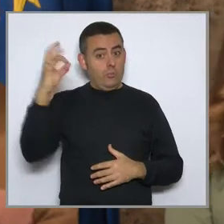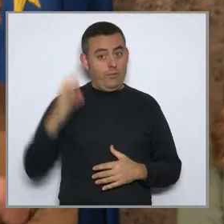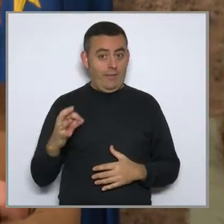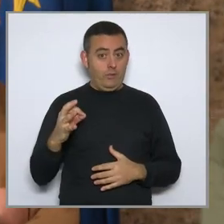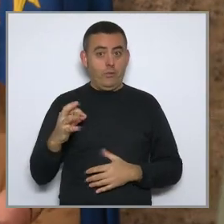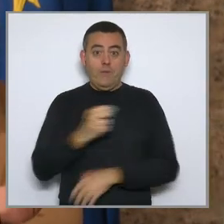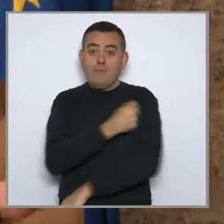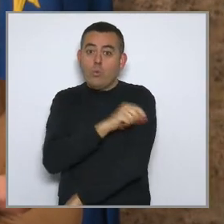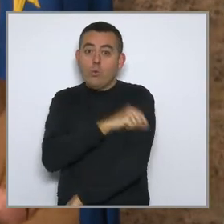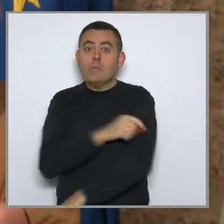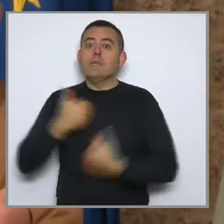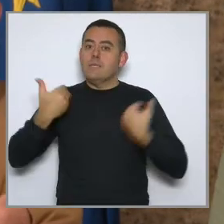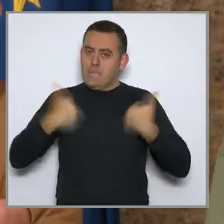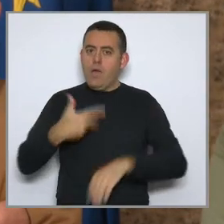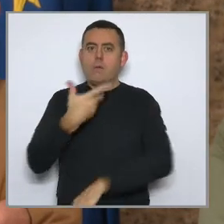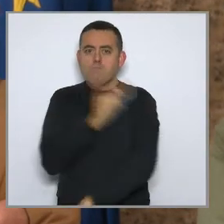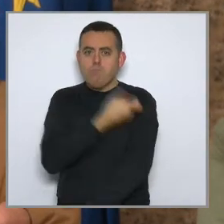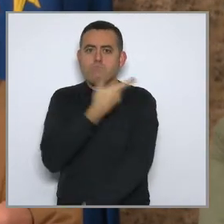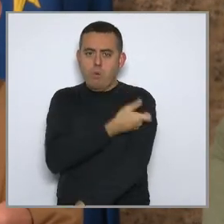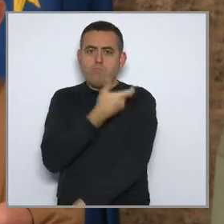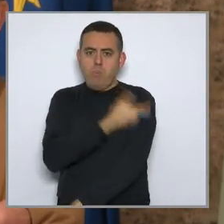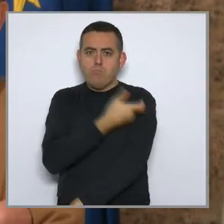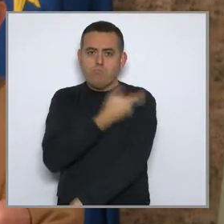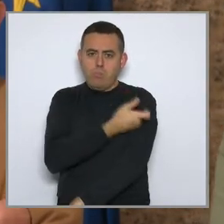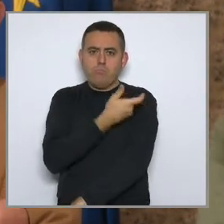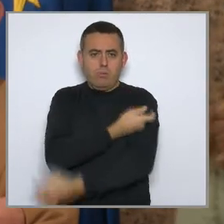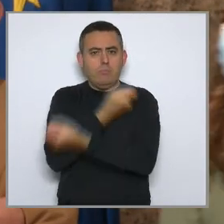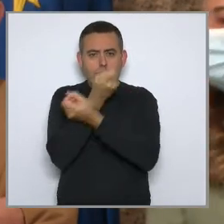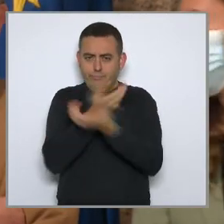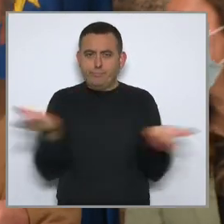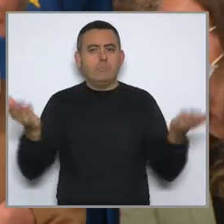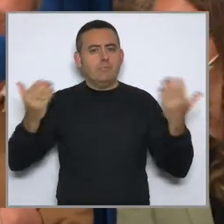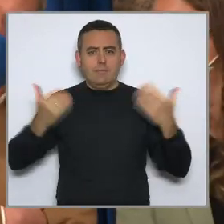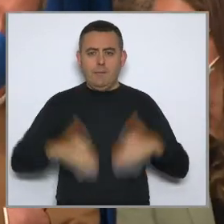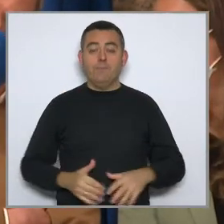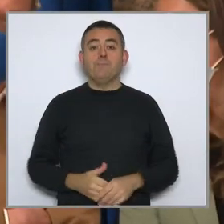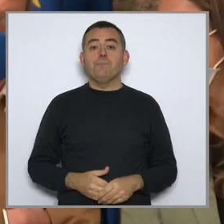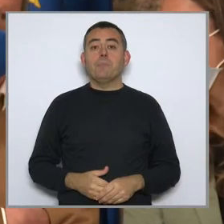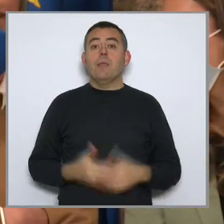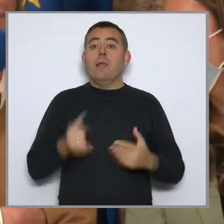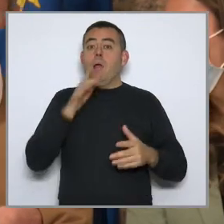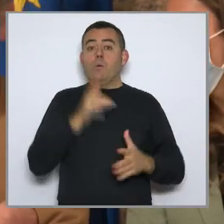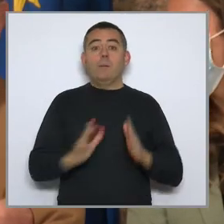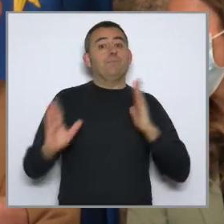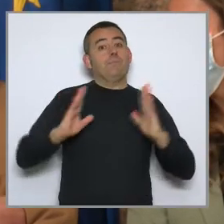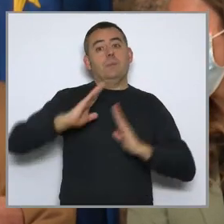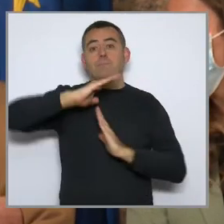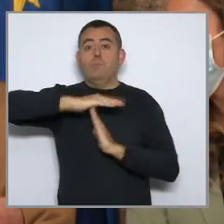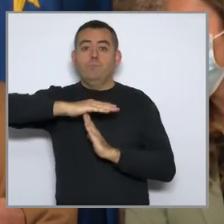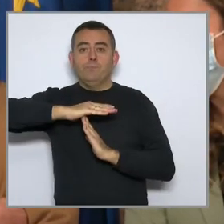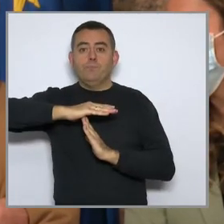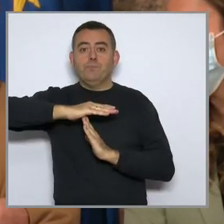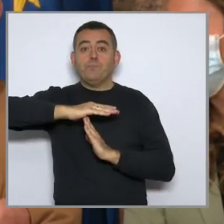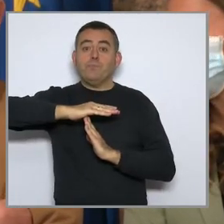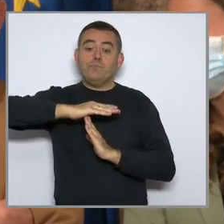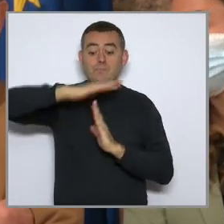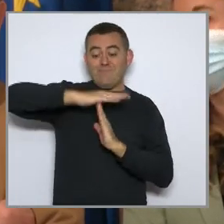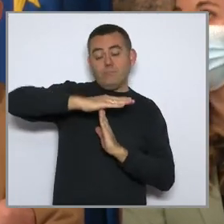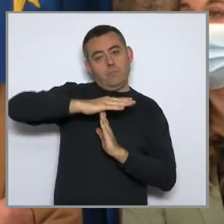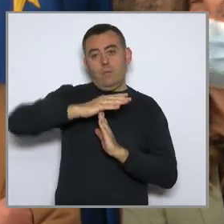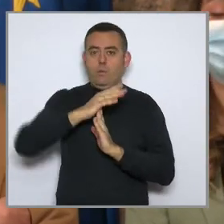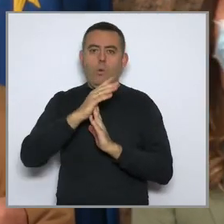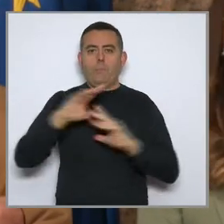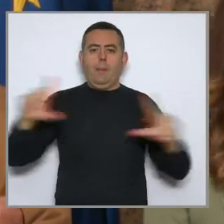seva disposició. Ara el que ha provocat aquesta paràlisi temporal per part o disminució temporal per